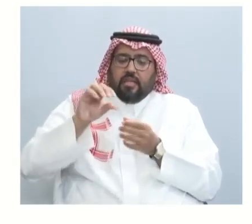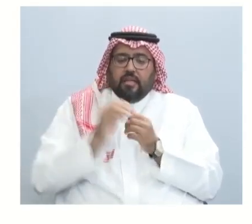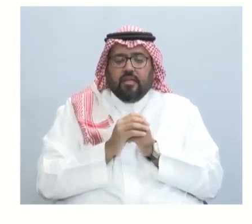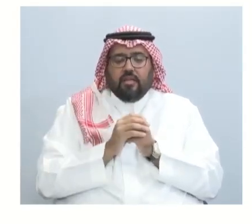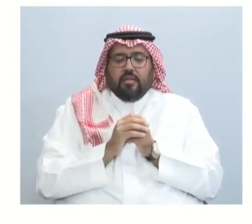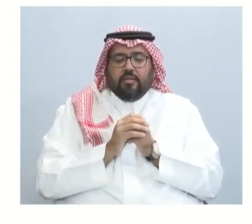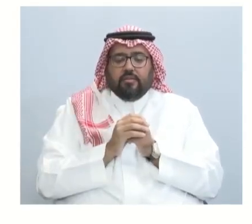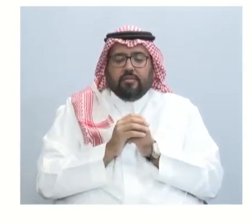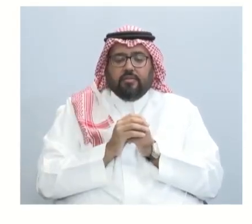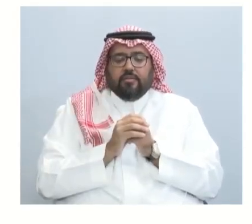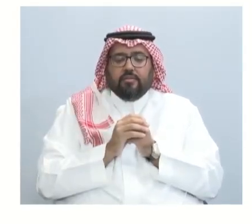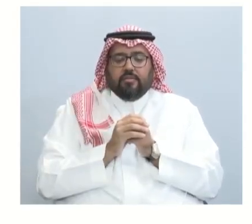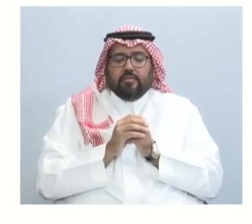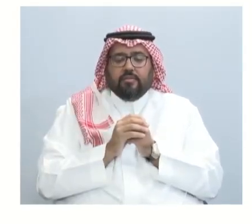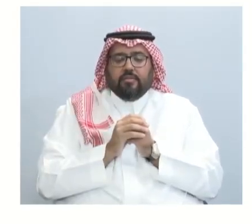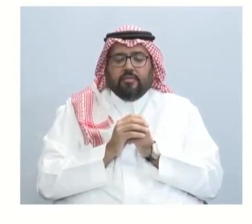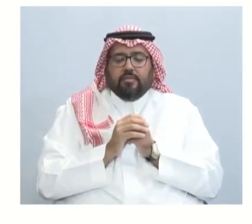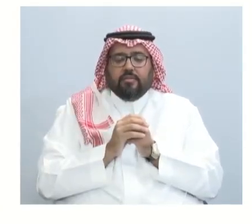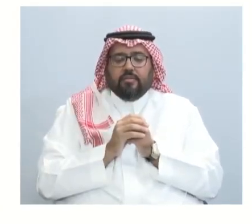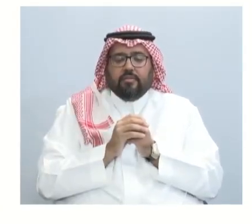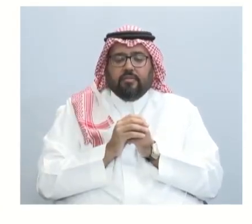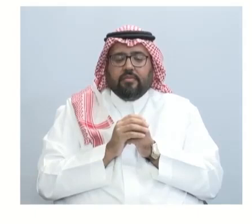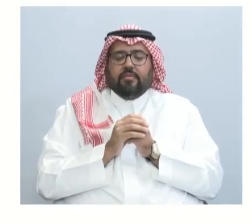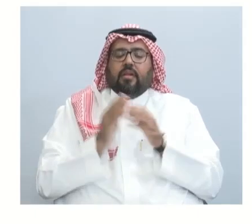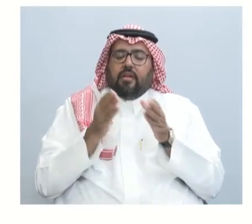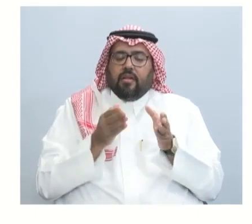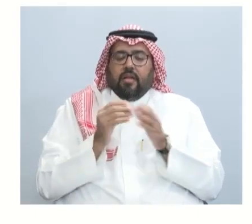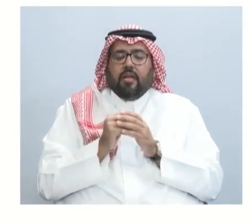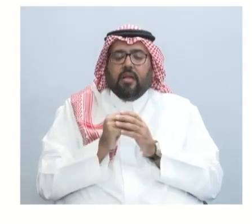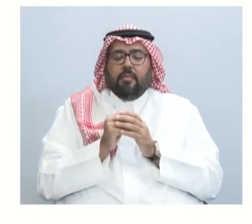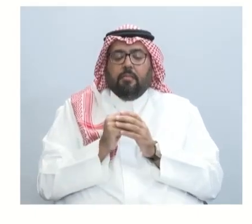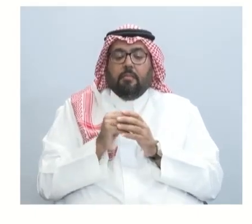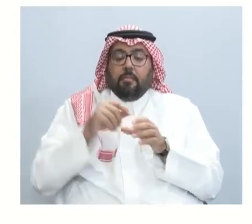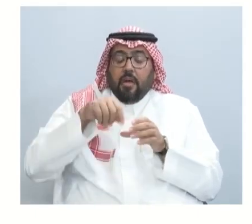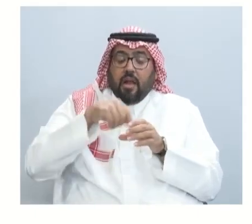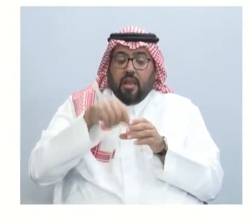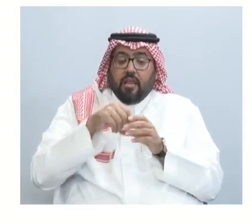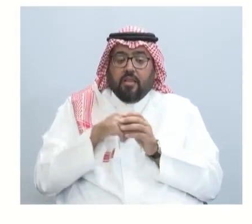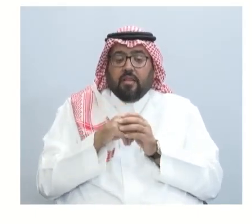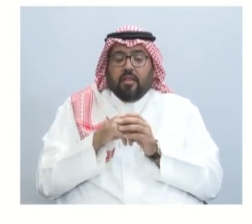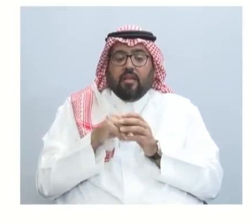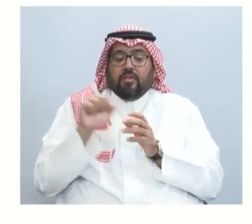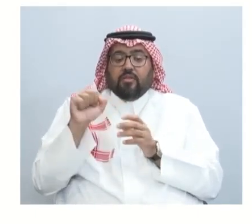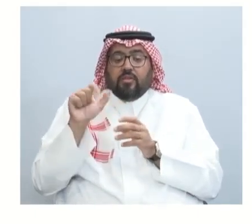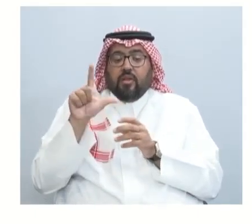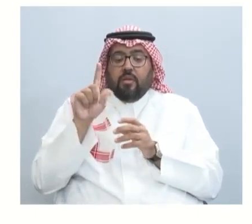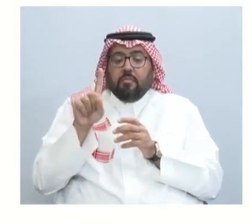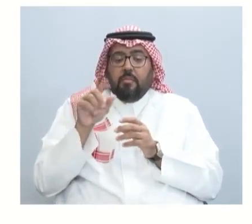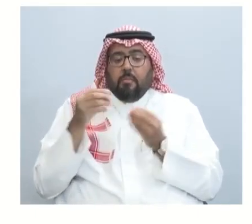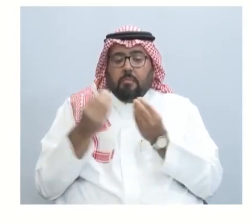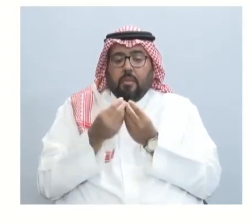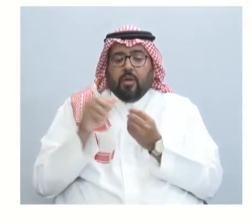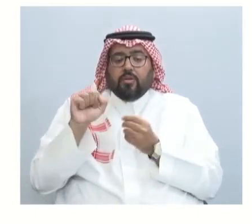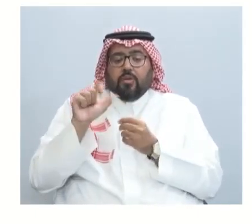تشاهدون عبر هذه الصوره كذلك ربما تكون هذه المخاليط صلب مع صلب